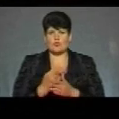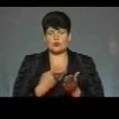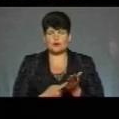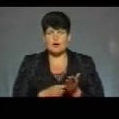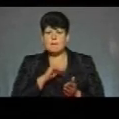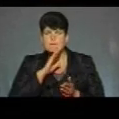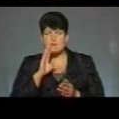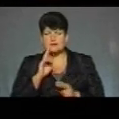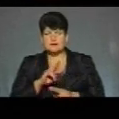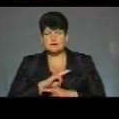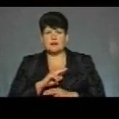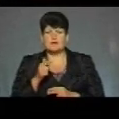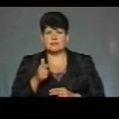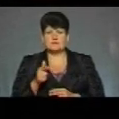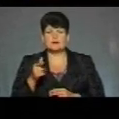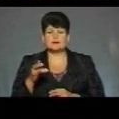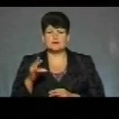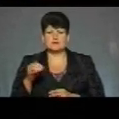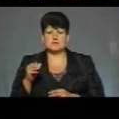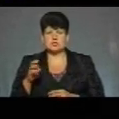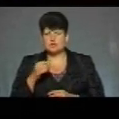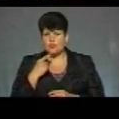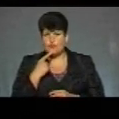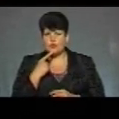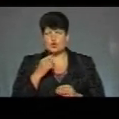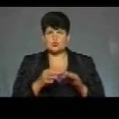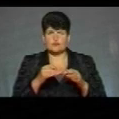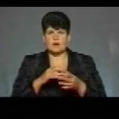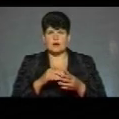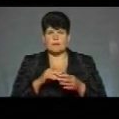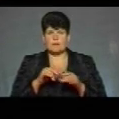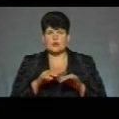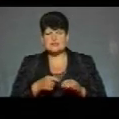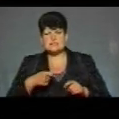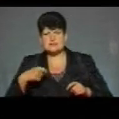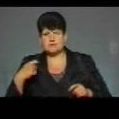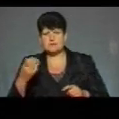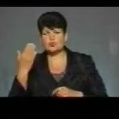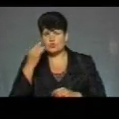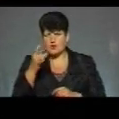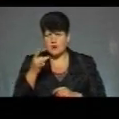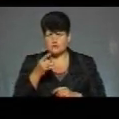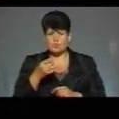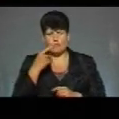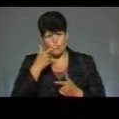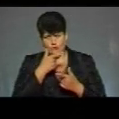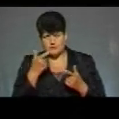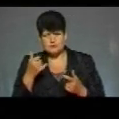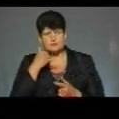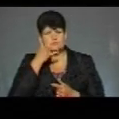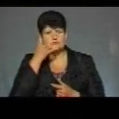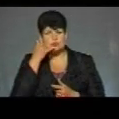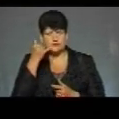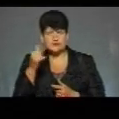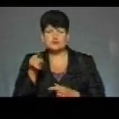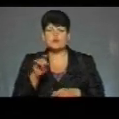Віталія Гнатишина Галина Гнатишин каже, судовий процес затягують. Минулого разу попереджували, що він просто в телефонному режимі подзвонив, те, що